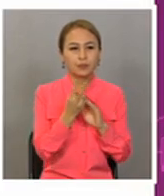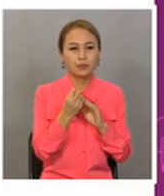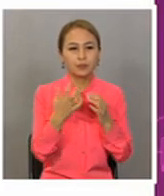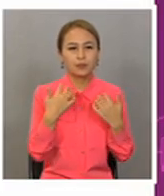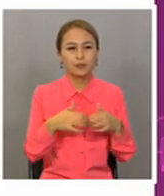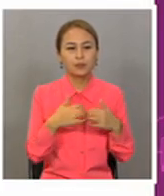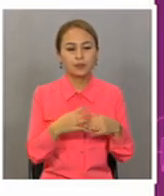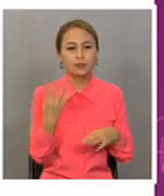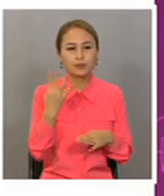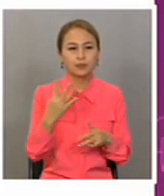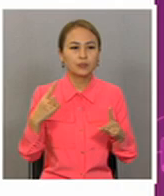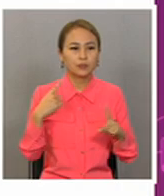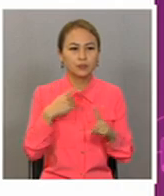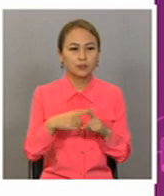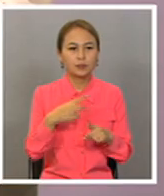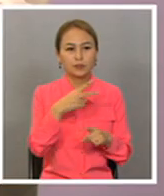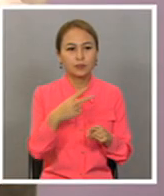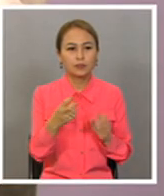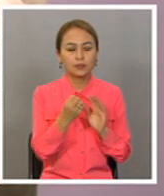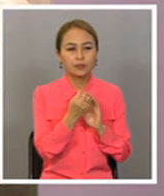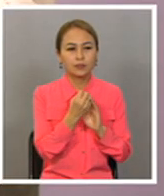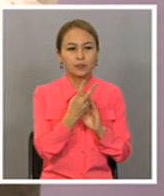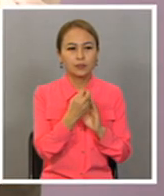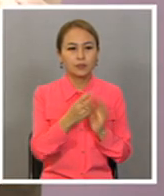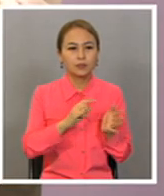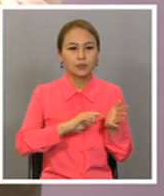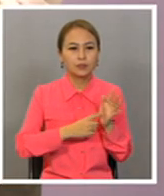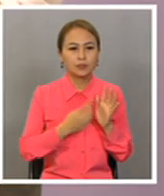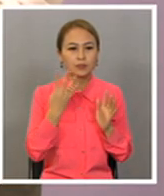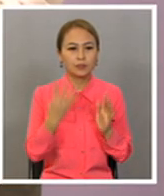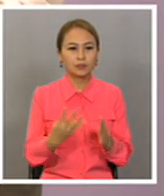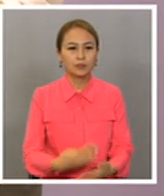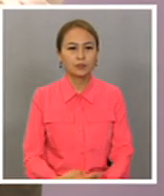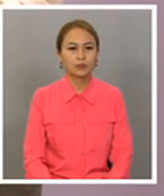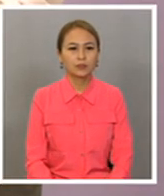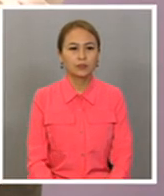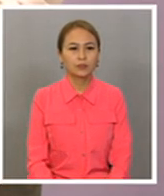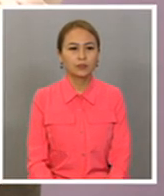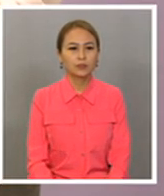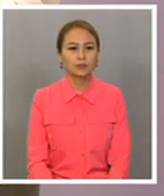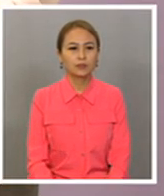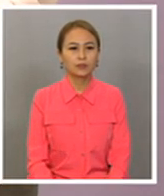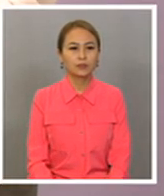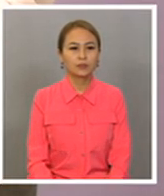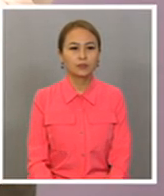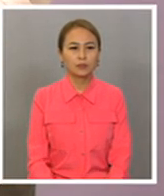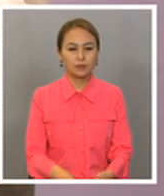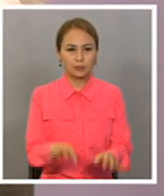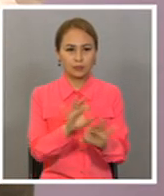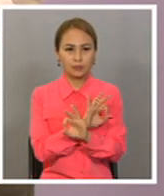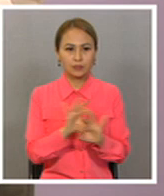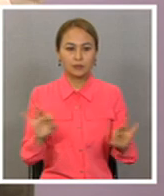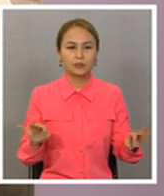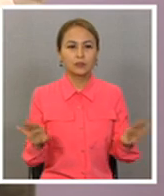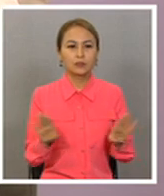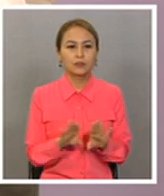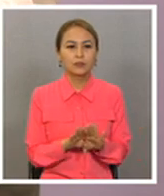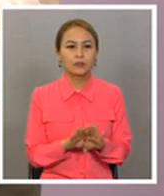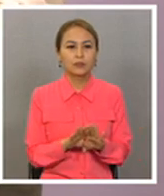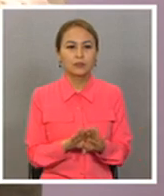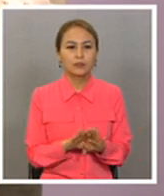рет қосылған қосындыны 12-ге 4-ті көбейту деп жазамыз. Жарайсыңдар балалар.